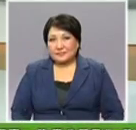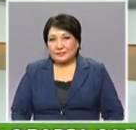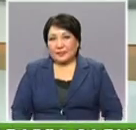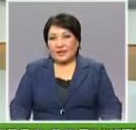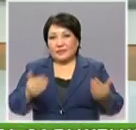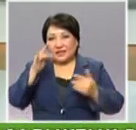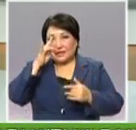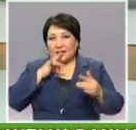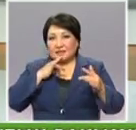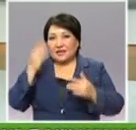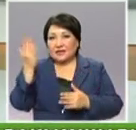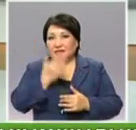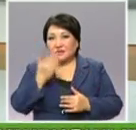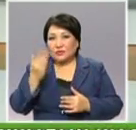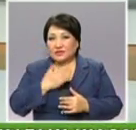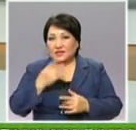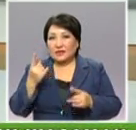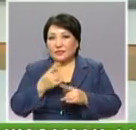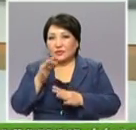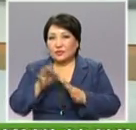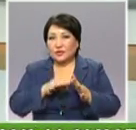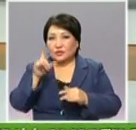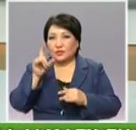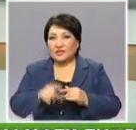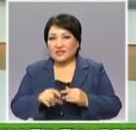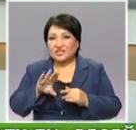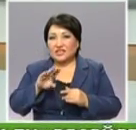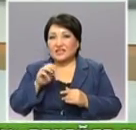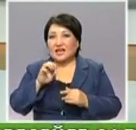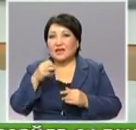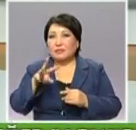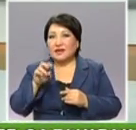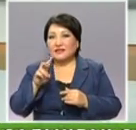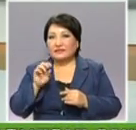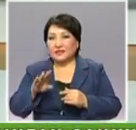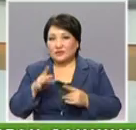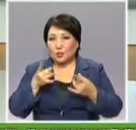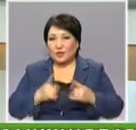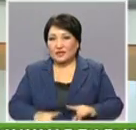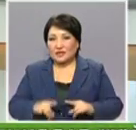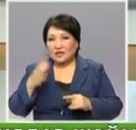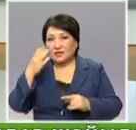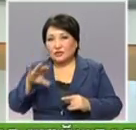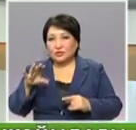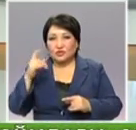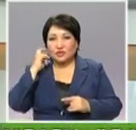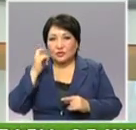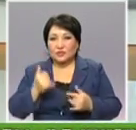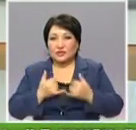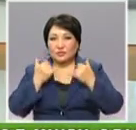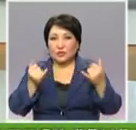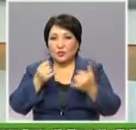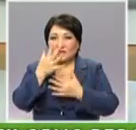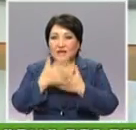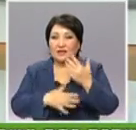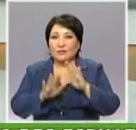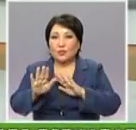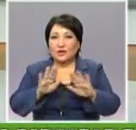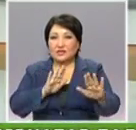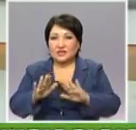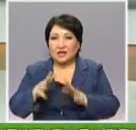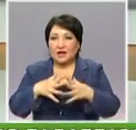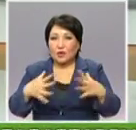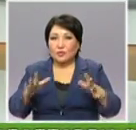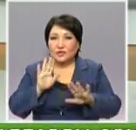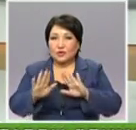Бұл қазақ киносының бір туар тұлғасы Шәкен Аймановтың туғанына 100 жыл. Осыған орай орталық мұражай ауқымды көрме ұйымдастырып,